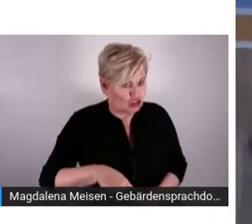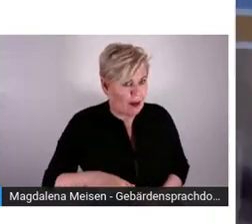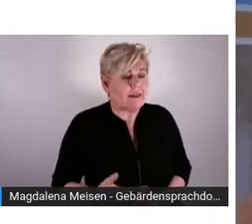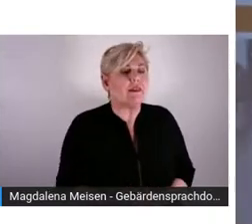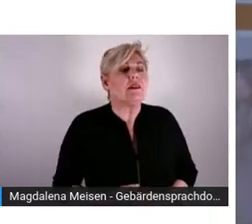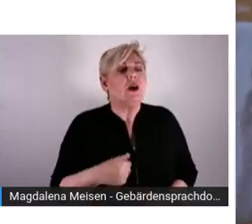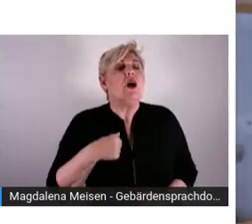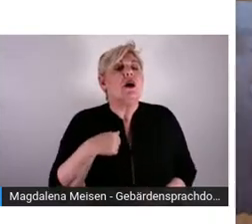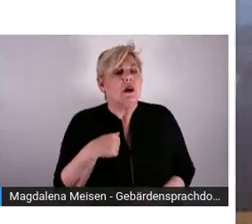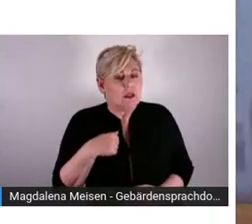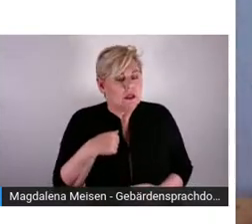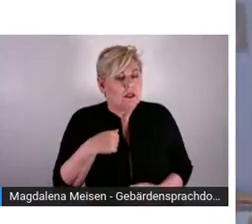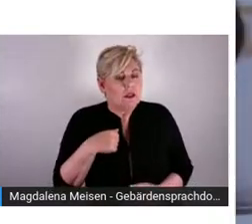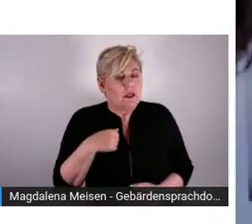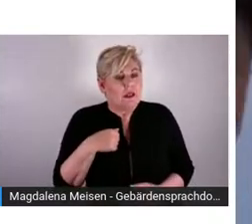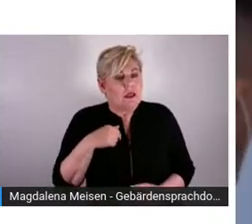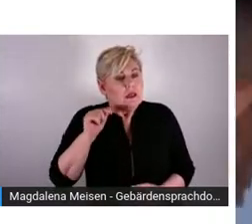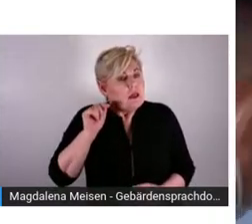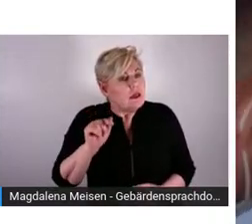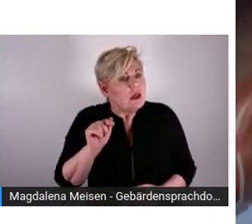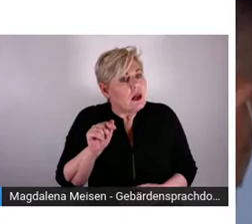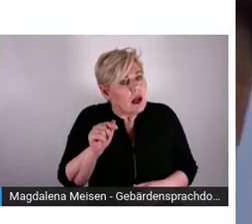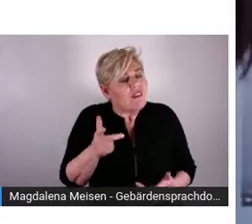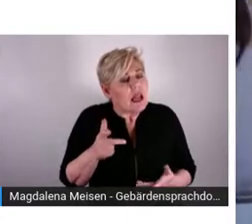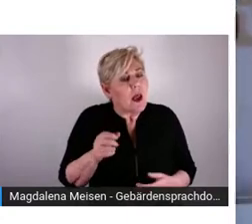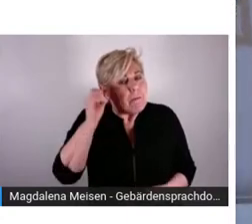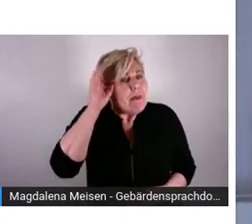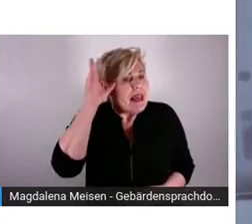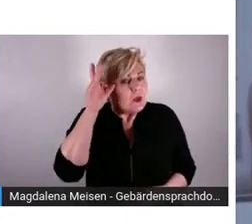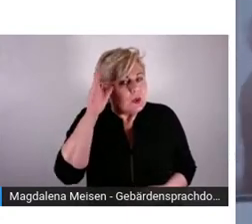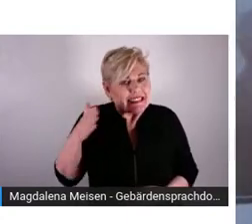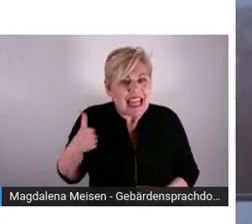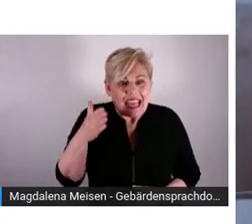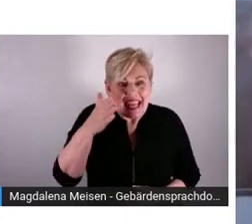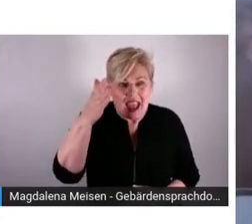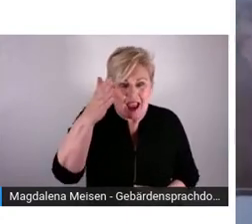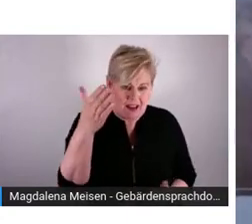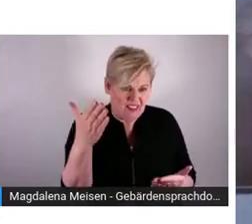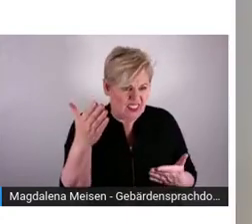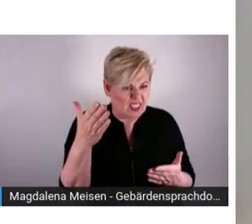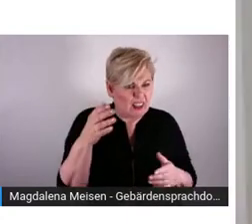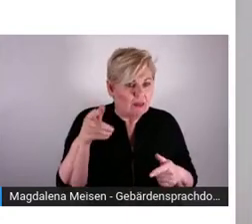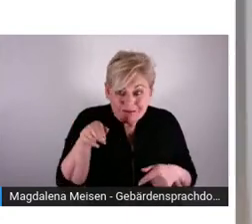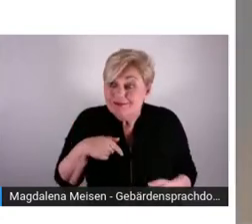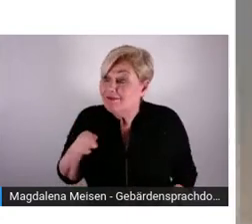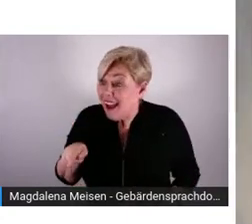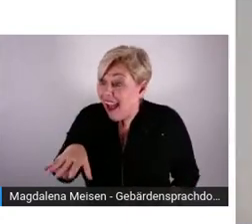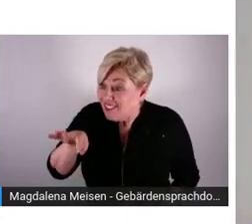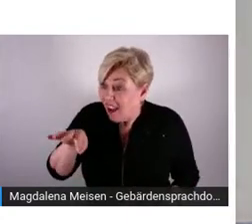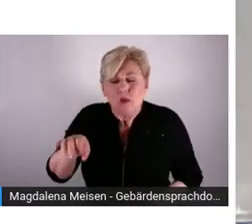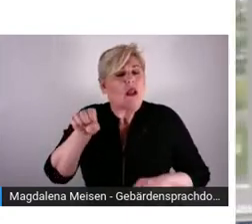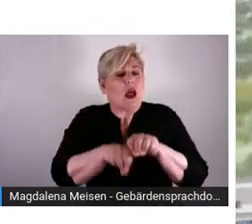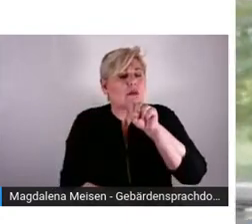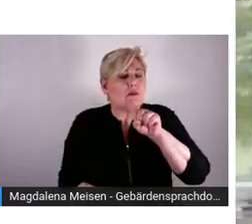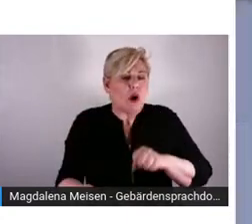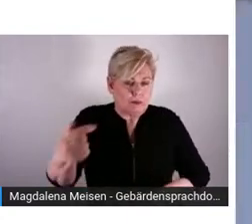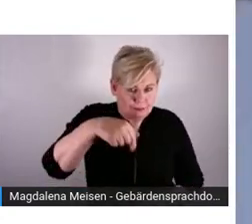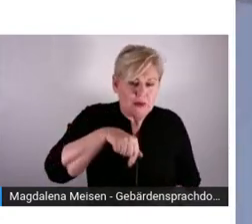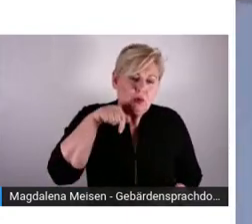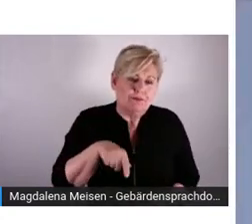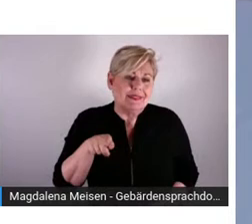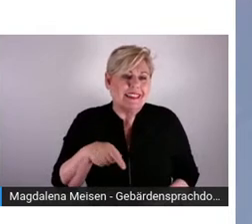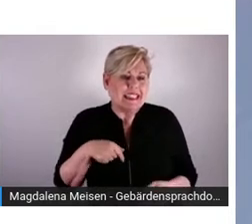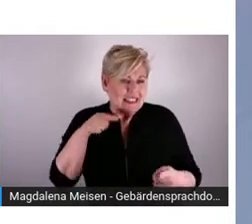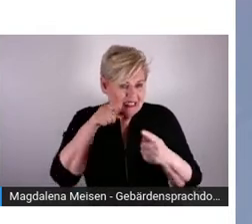sind, die eine unterbrochene Bildungskarriere hinter sich haben und jetzt hier auf das